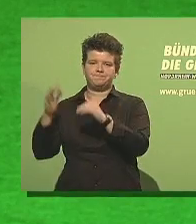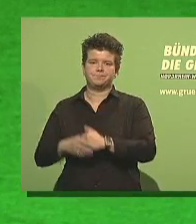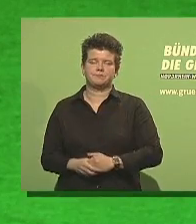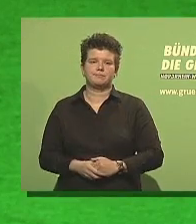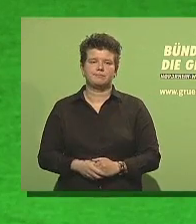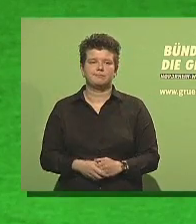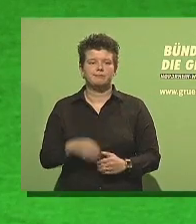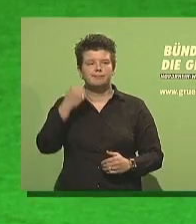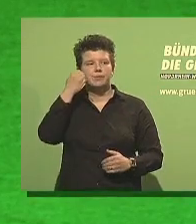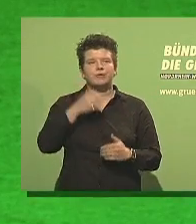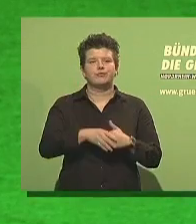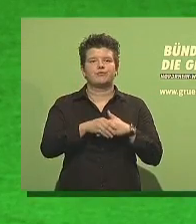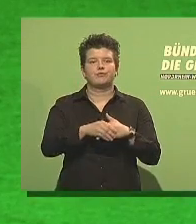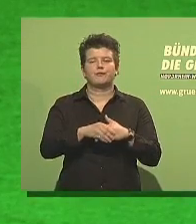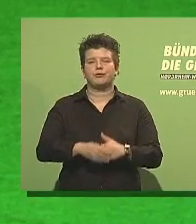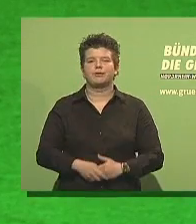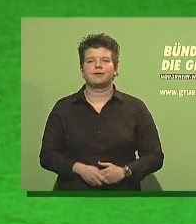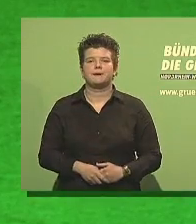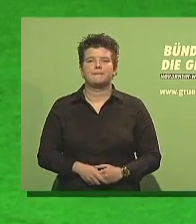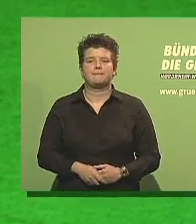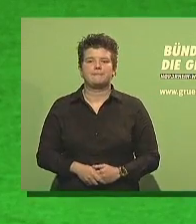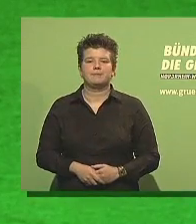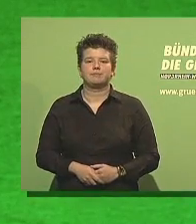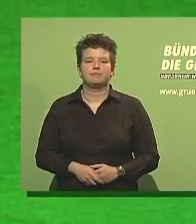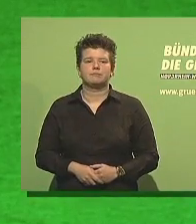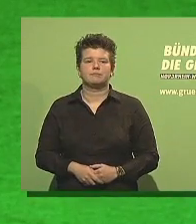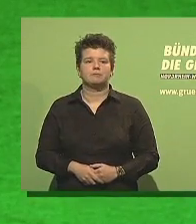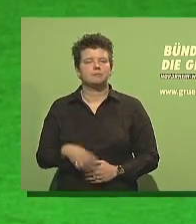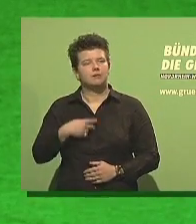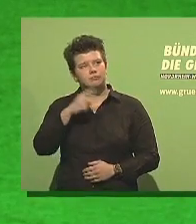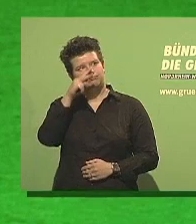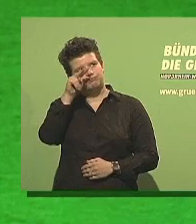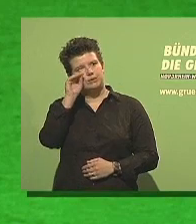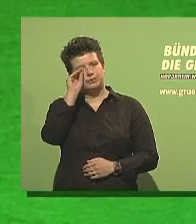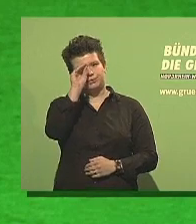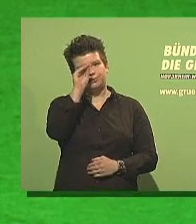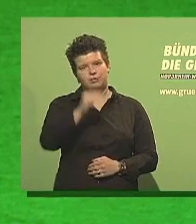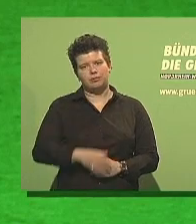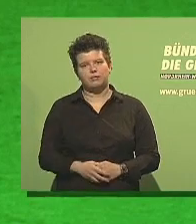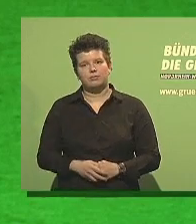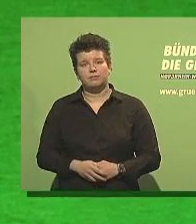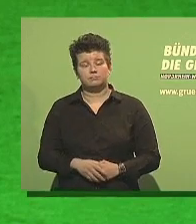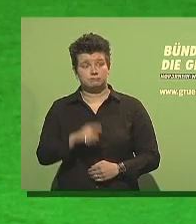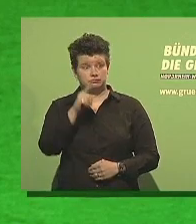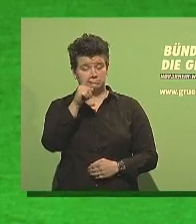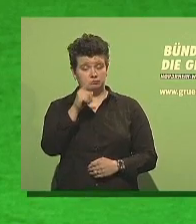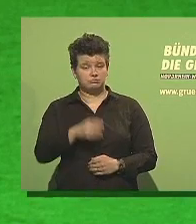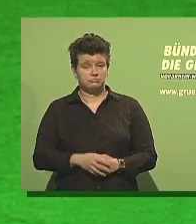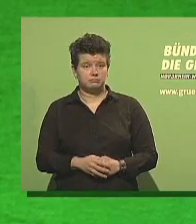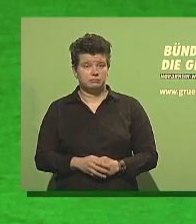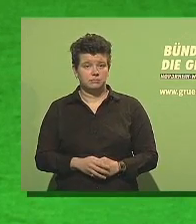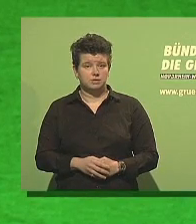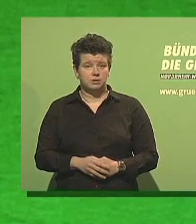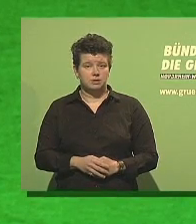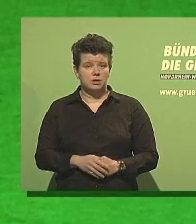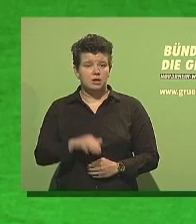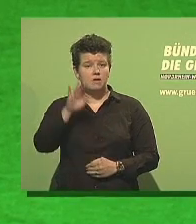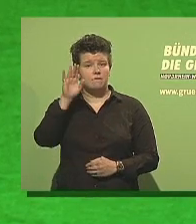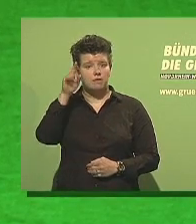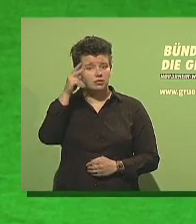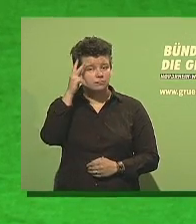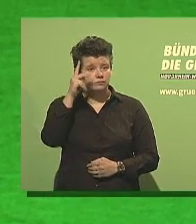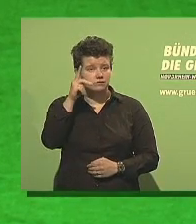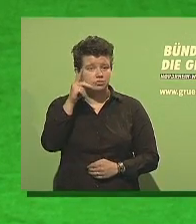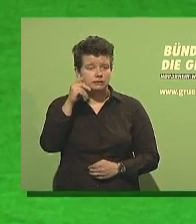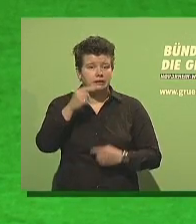Liebe Freundinnen und Freunde, ich blicke in die Zukunft. Da geht es nicht länger um eine falsch verstandene Entwicklungshilfe, in der